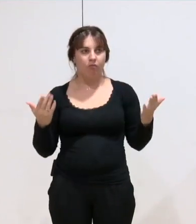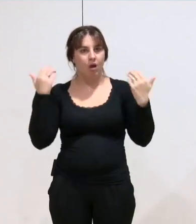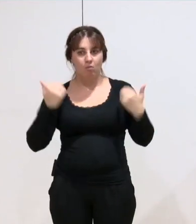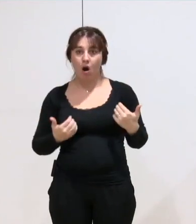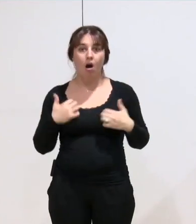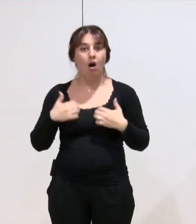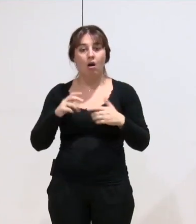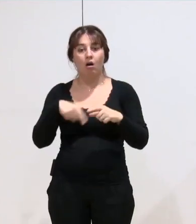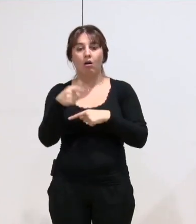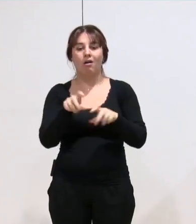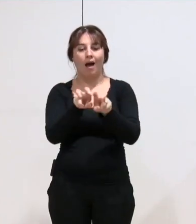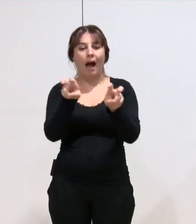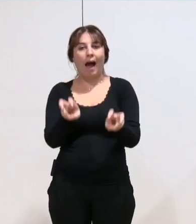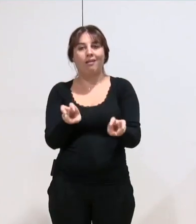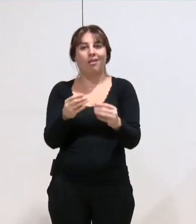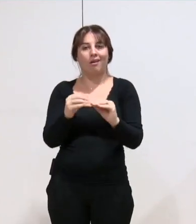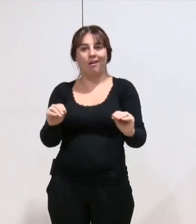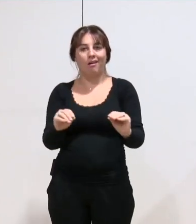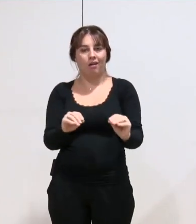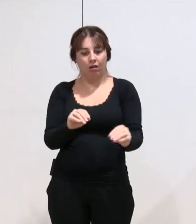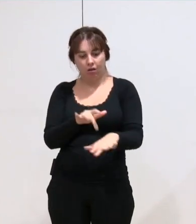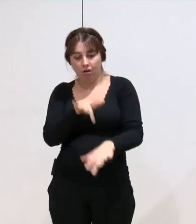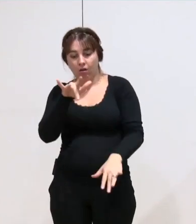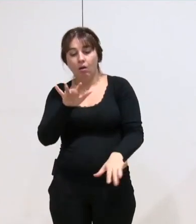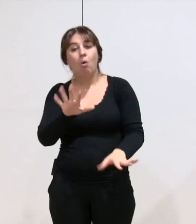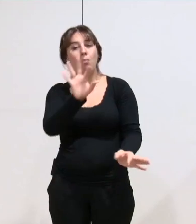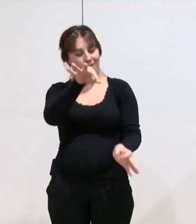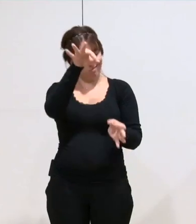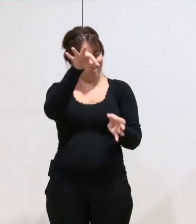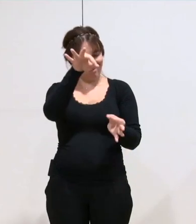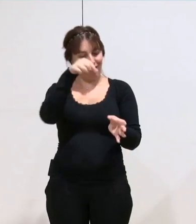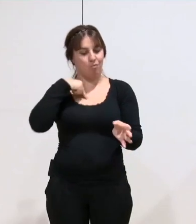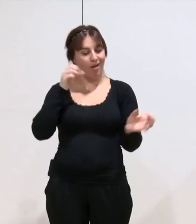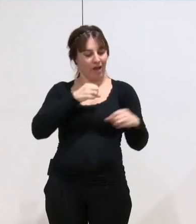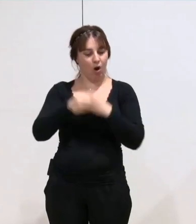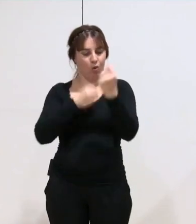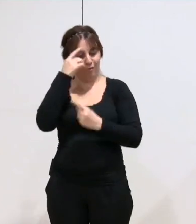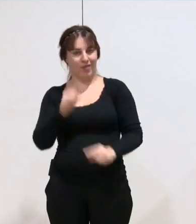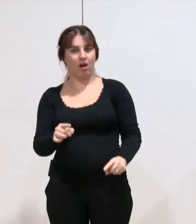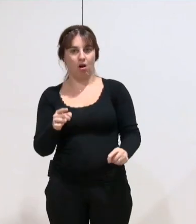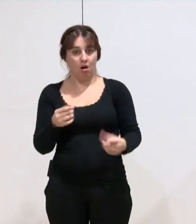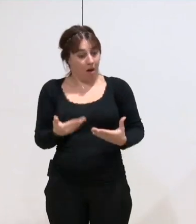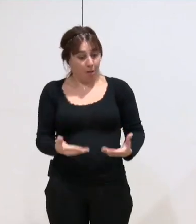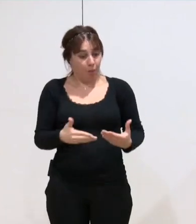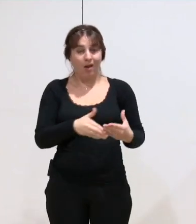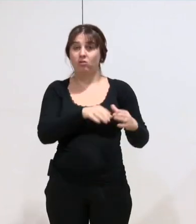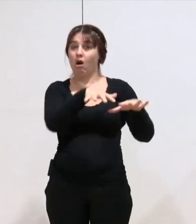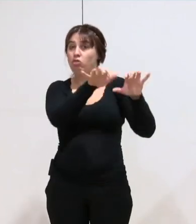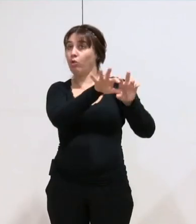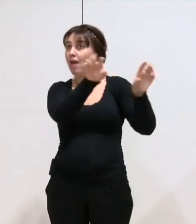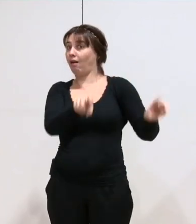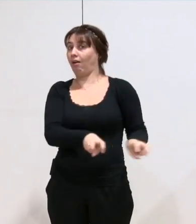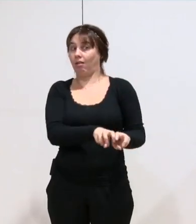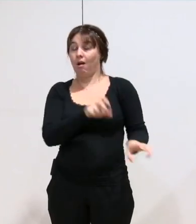comment l'acte sera rédigé in fine pour pouvoir savoir si j'approuve ou non. Et au stade actuel des choses, je ne peux pas donner comme ça un blanc-seing